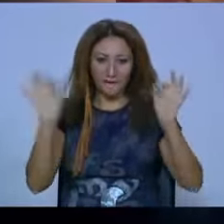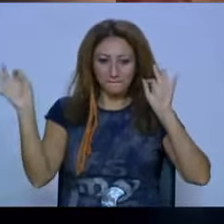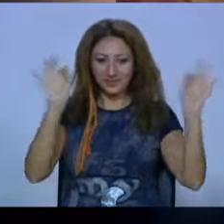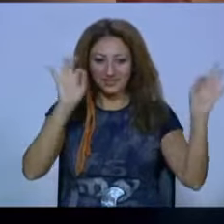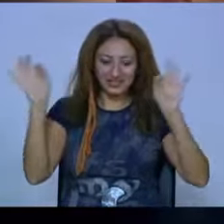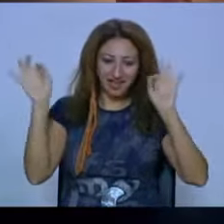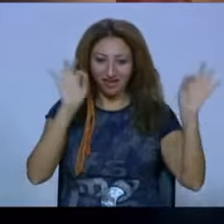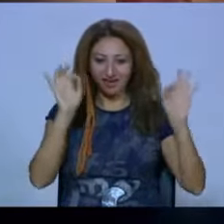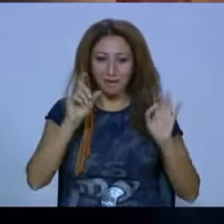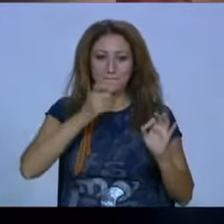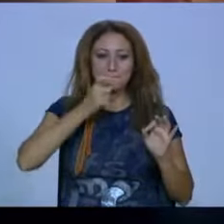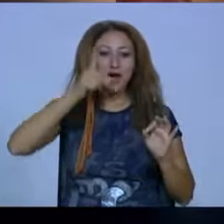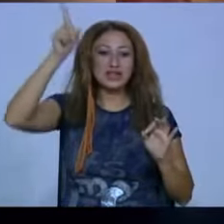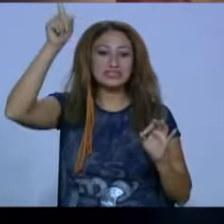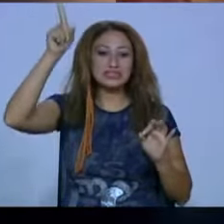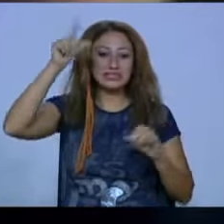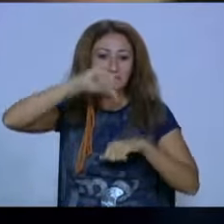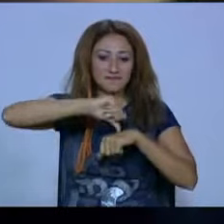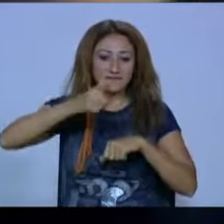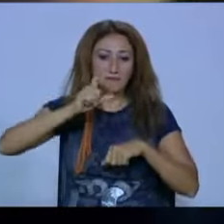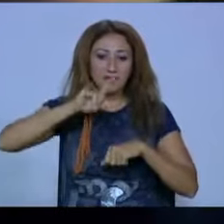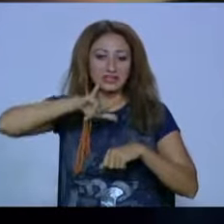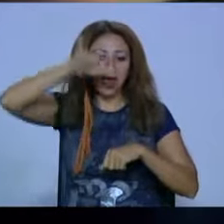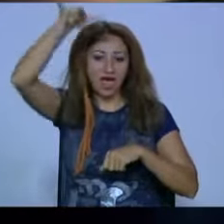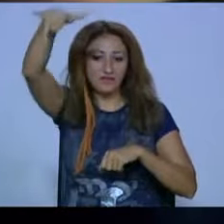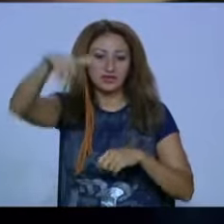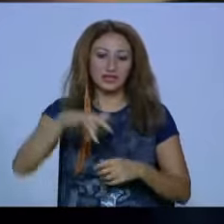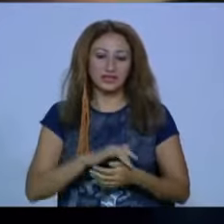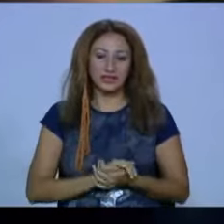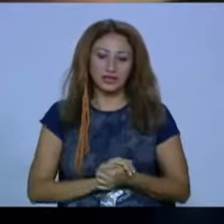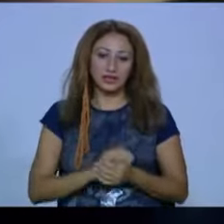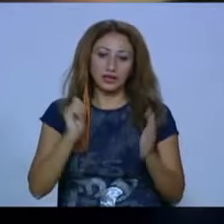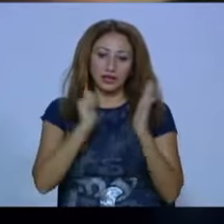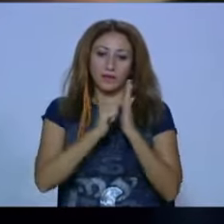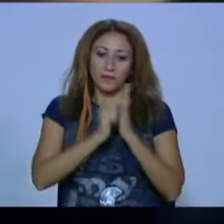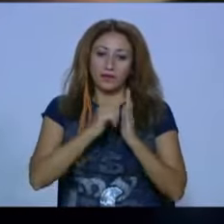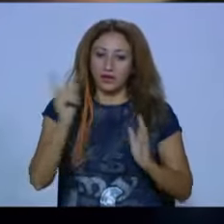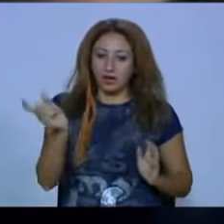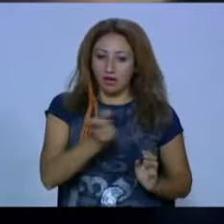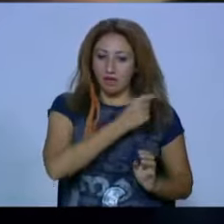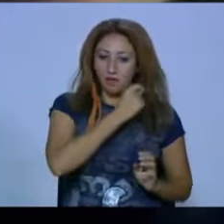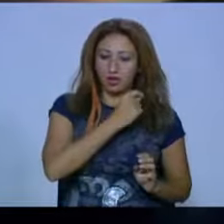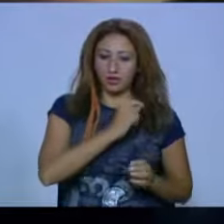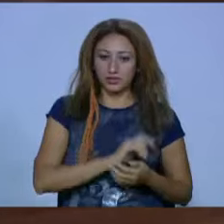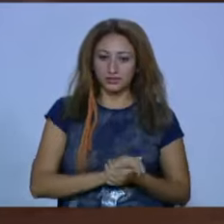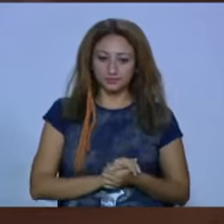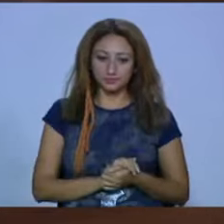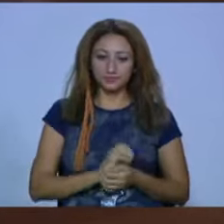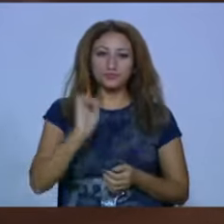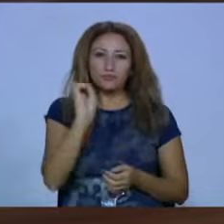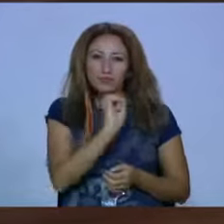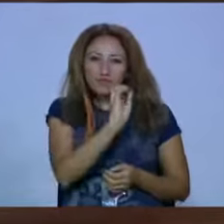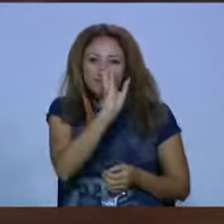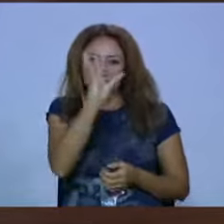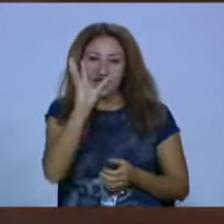كان عامله في البرازيل. فنزل طبعا وجي البيت، كان كان فجر